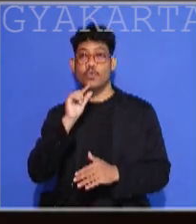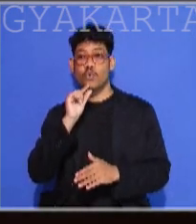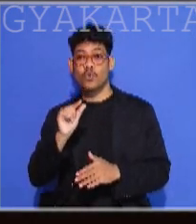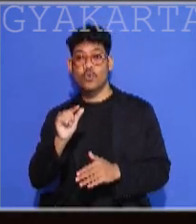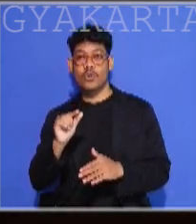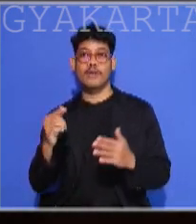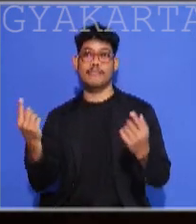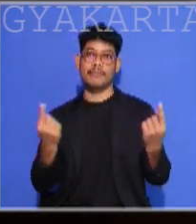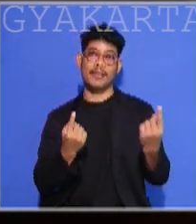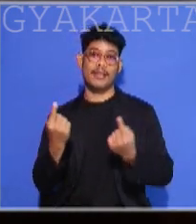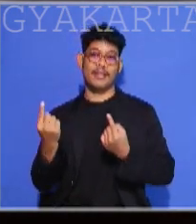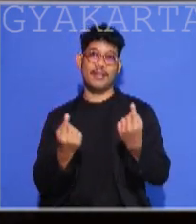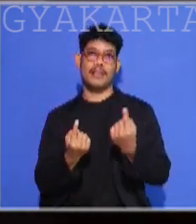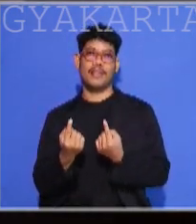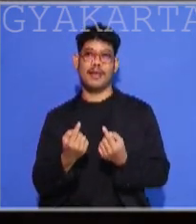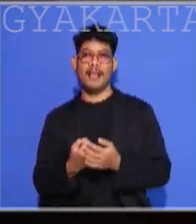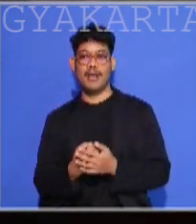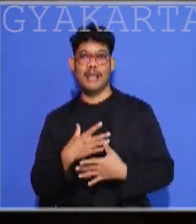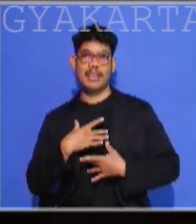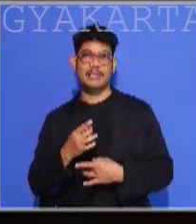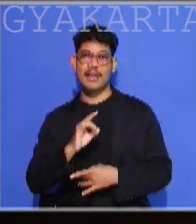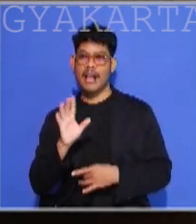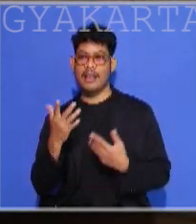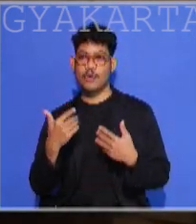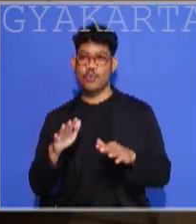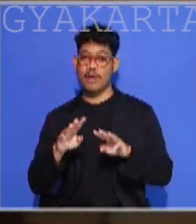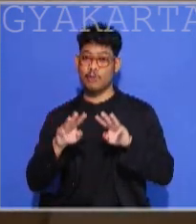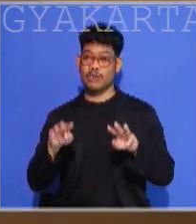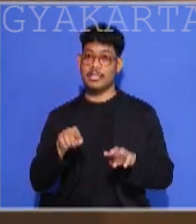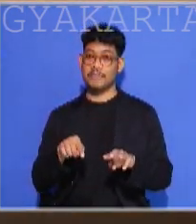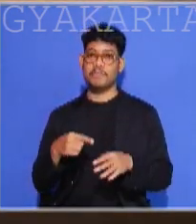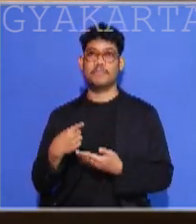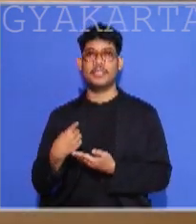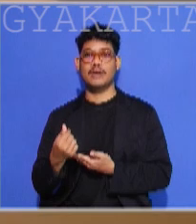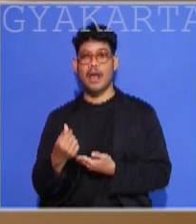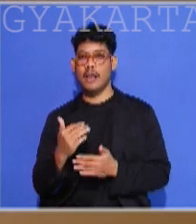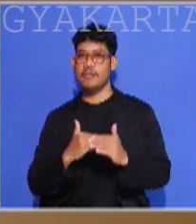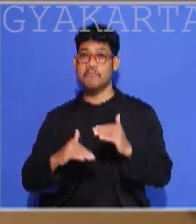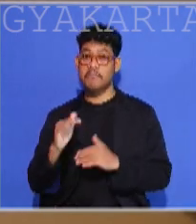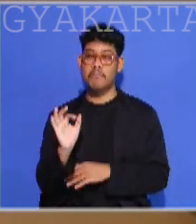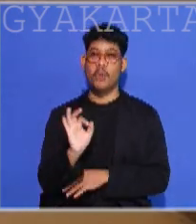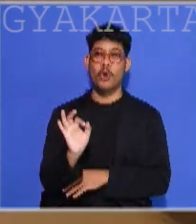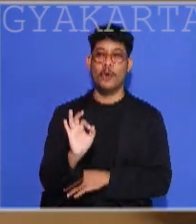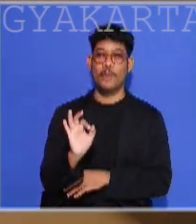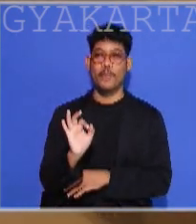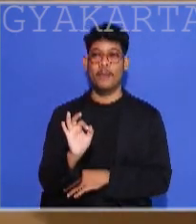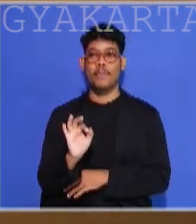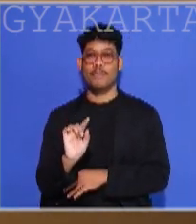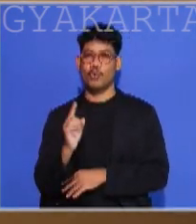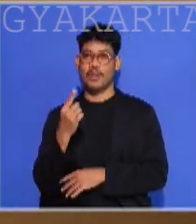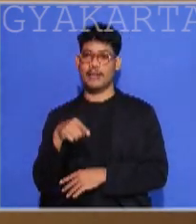bagiengunjung hal menarikinnya iniut ini sang